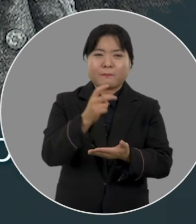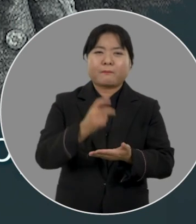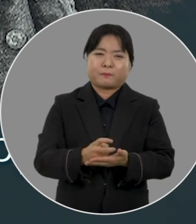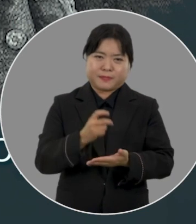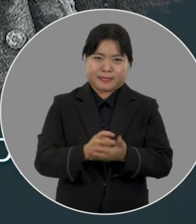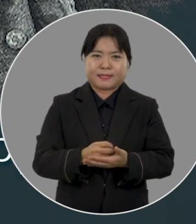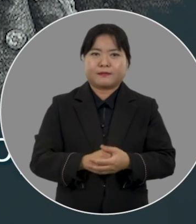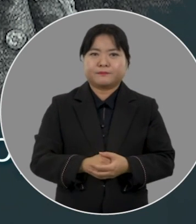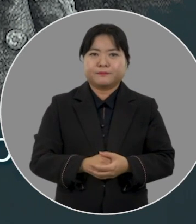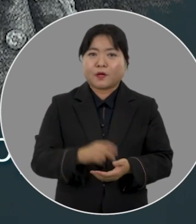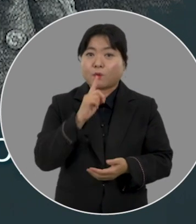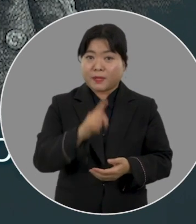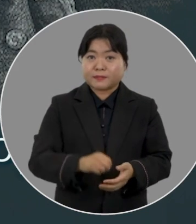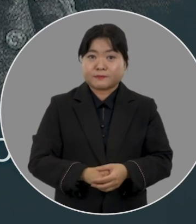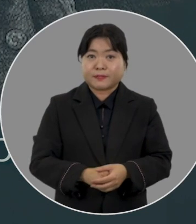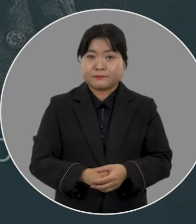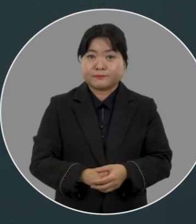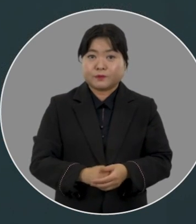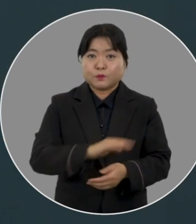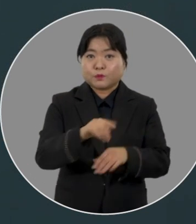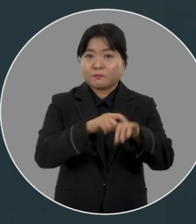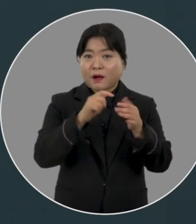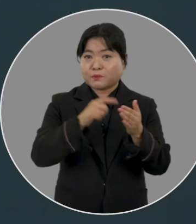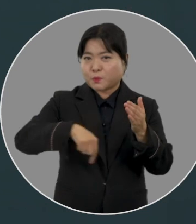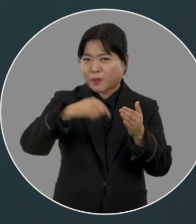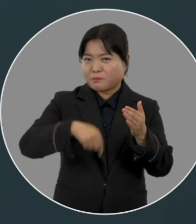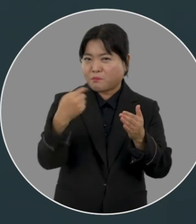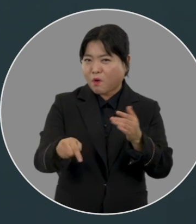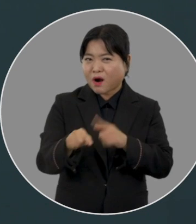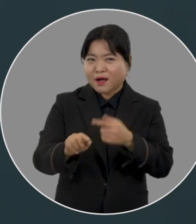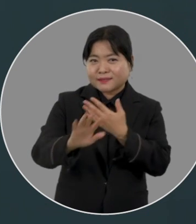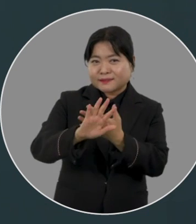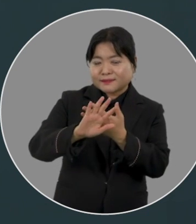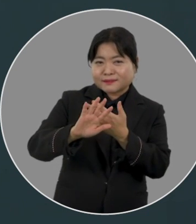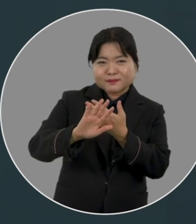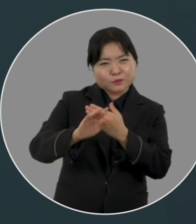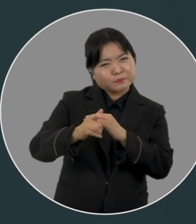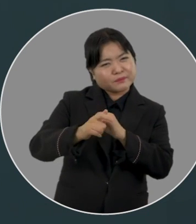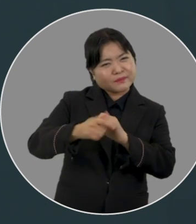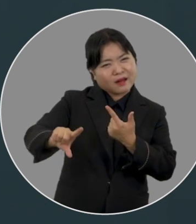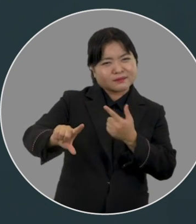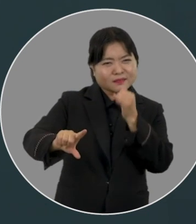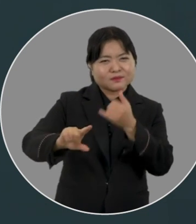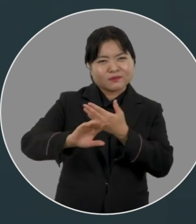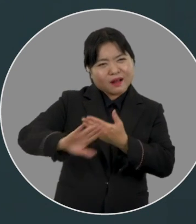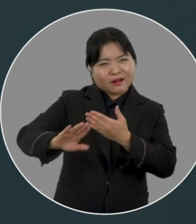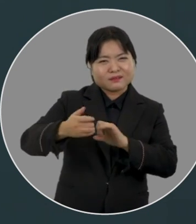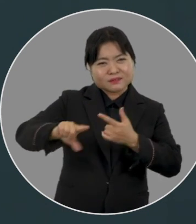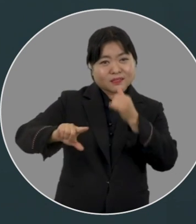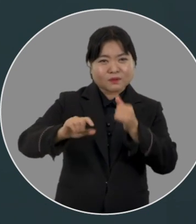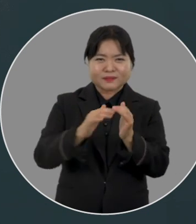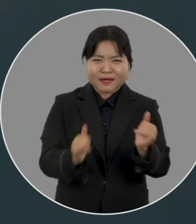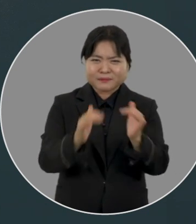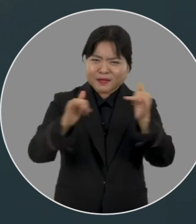도덕의 법칙이다 라고 얘기했죠. 우리 마음속에는 뭔가 남다른 게 있어요. 사람을 사람답게 하는 게